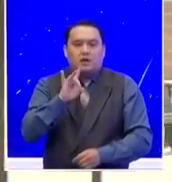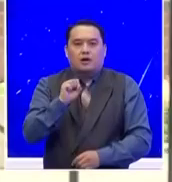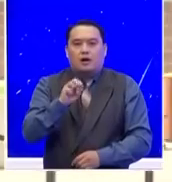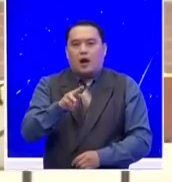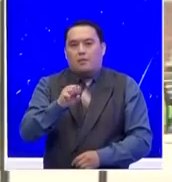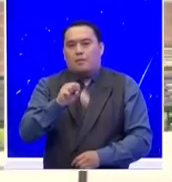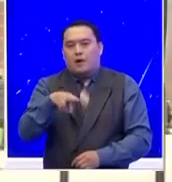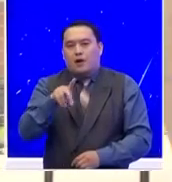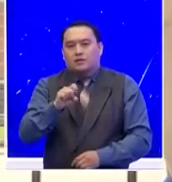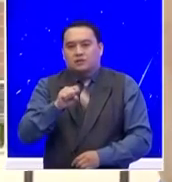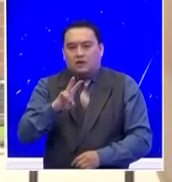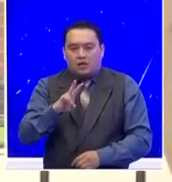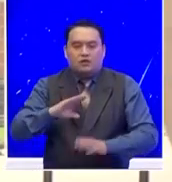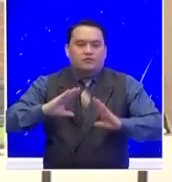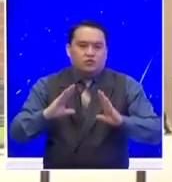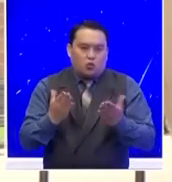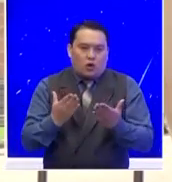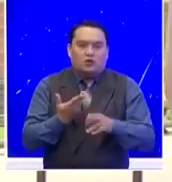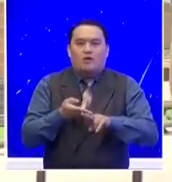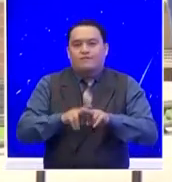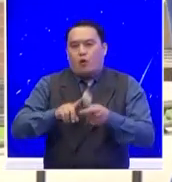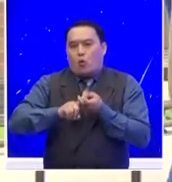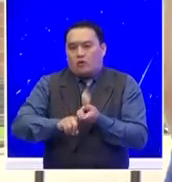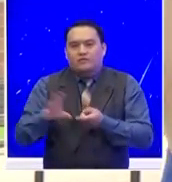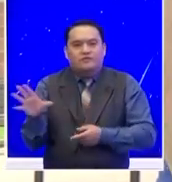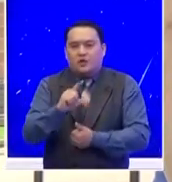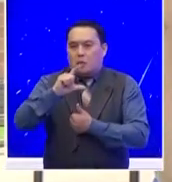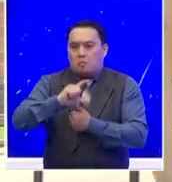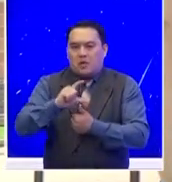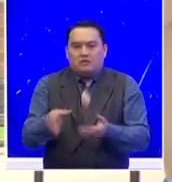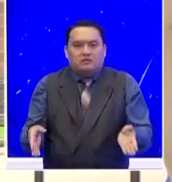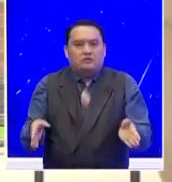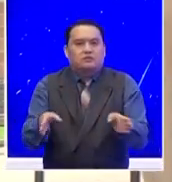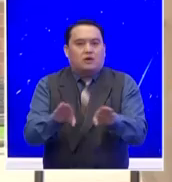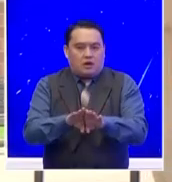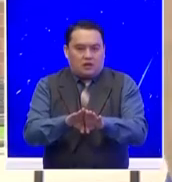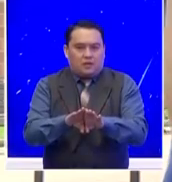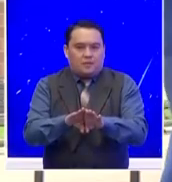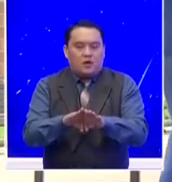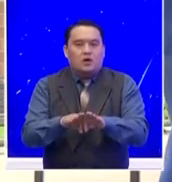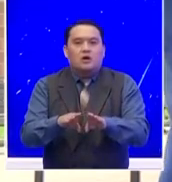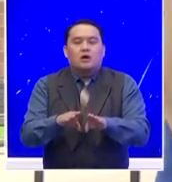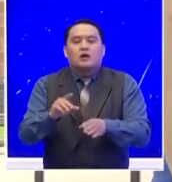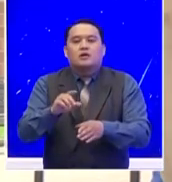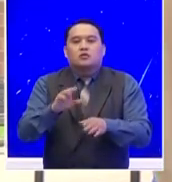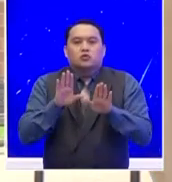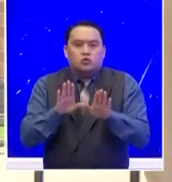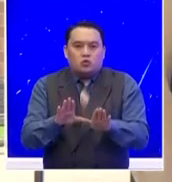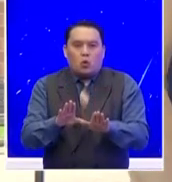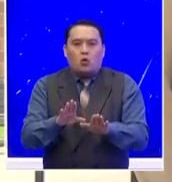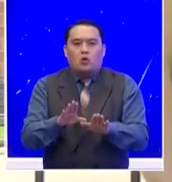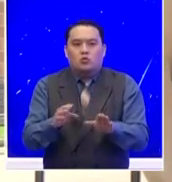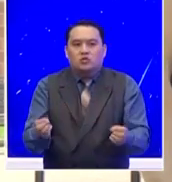весьма необычно. Из-за ситуации с коронавирусом все мечети страны закрыты. Доступ к храмам имеется лишь